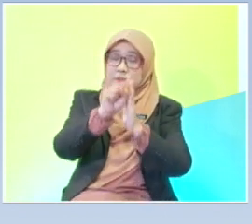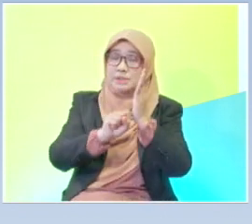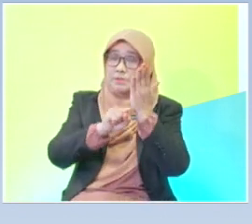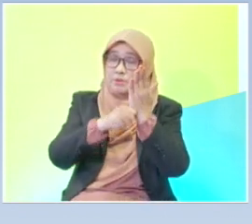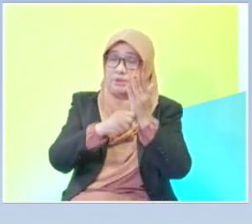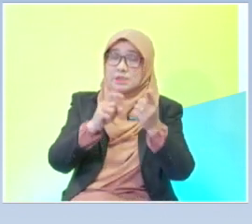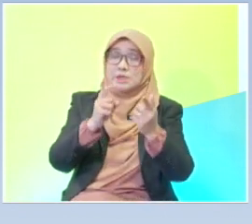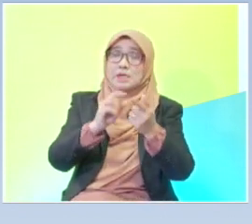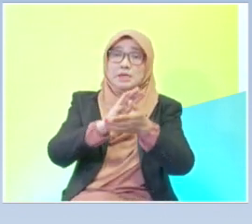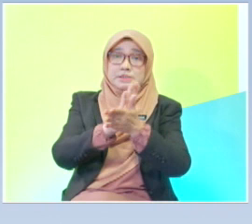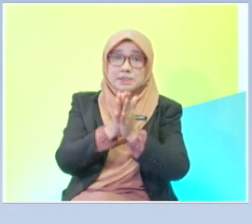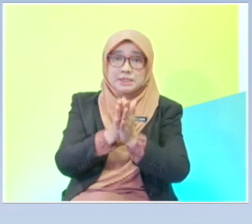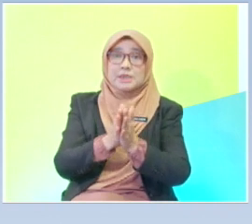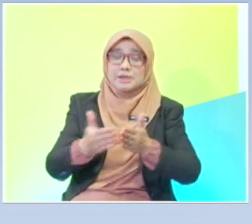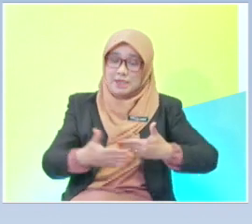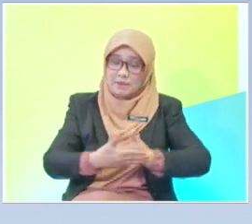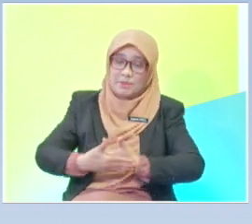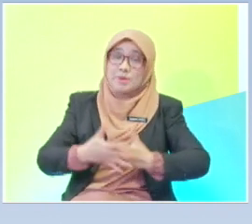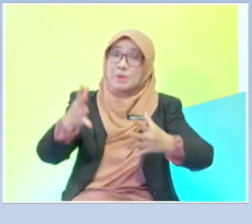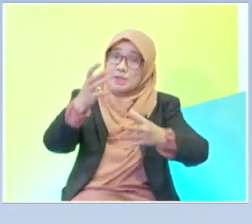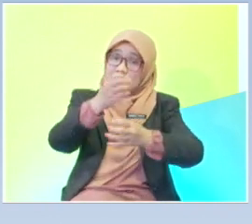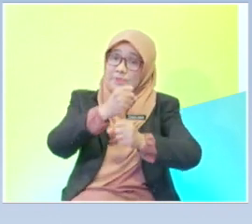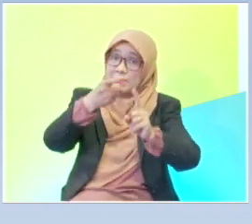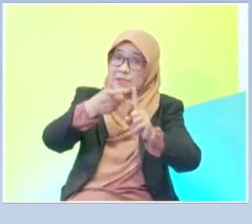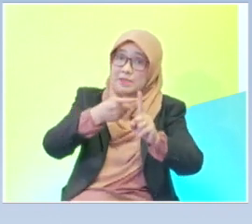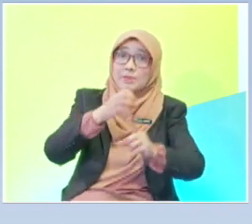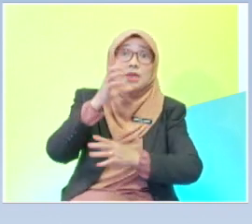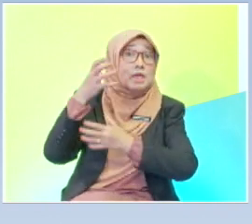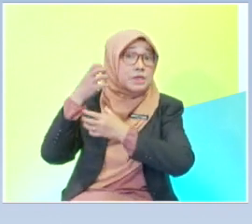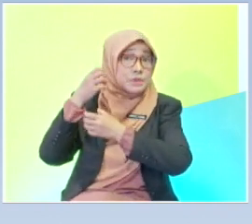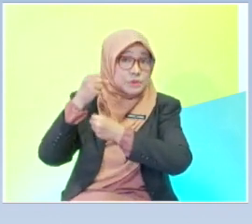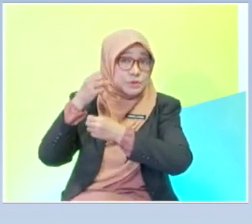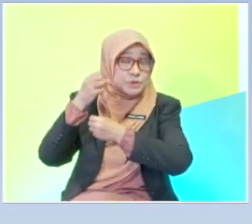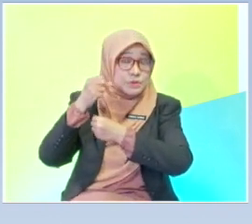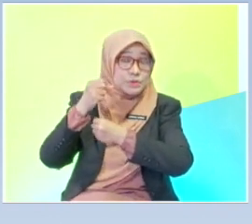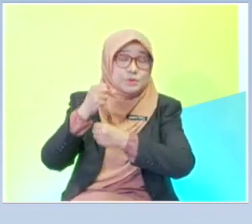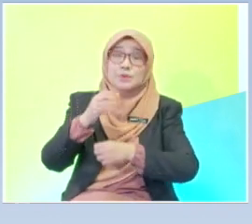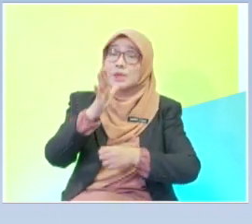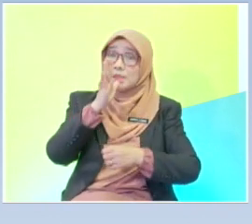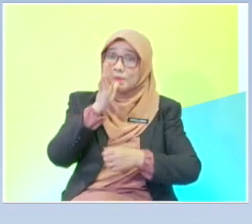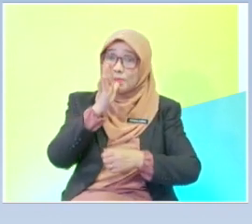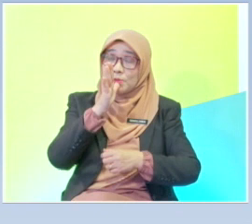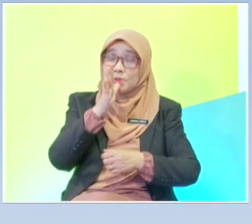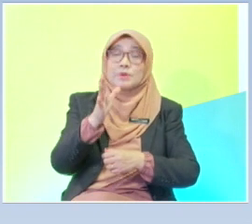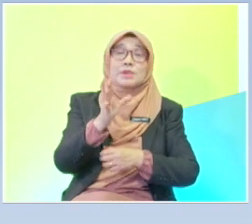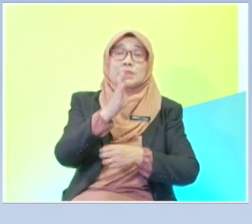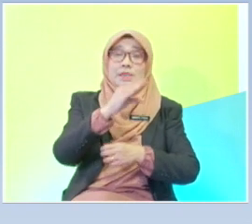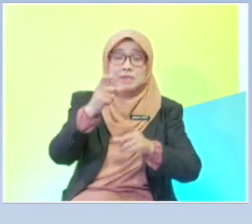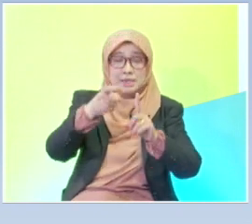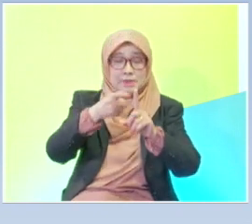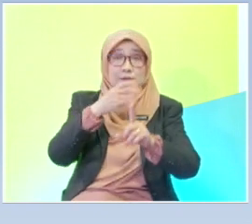antibody daripada susu ibu atau darah ibu yang merentasi dinding plasenta yang kita bincang tadi. Dan